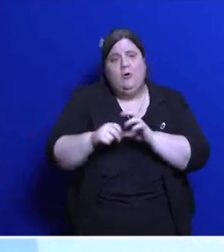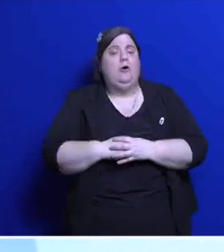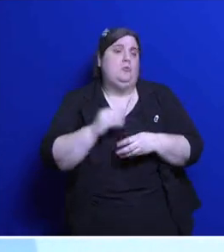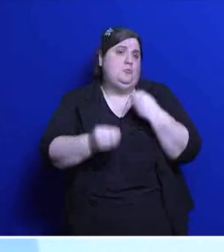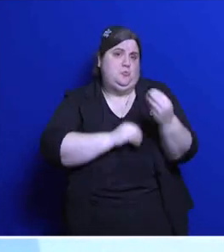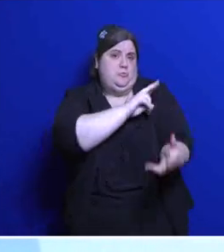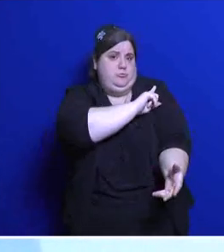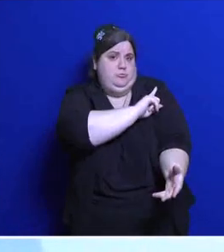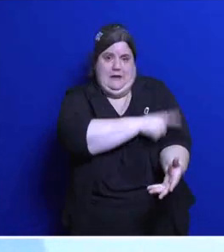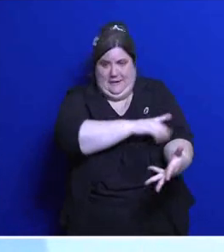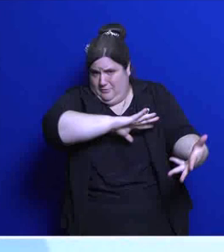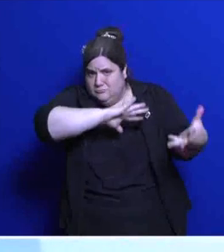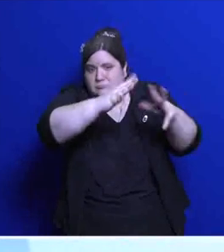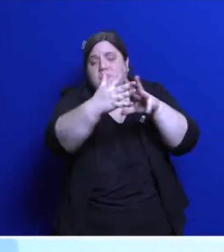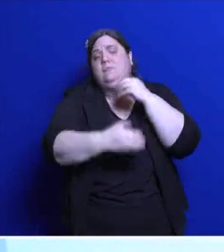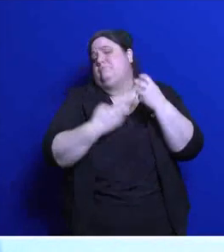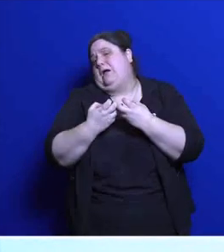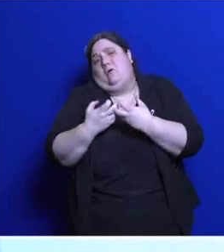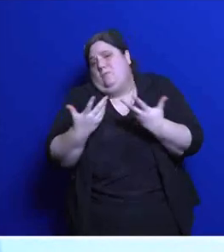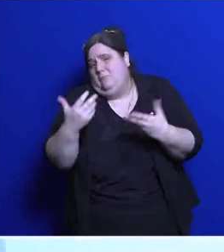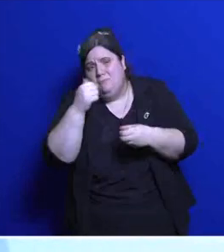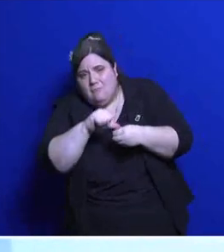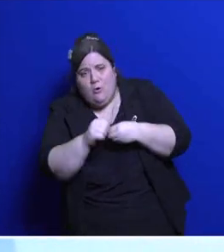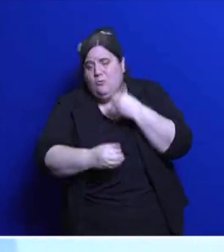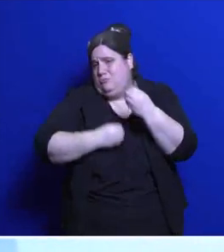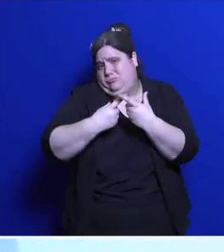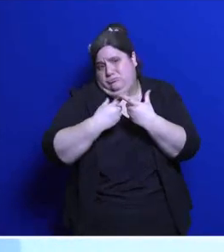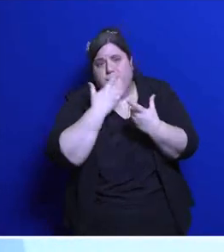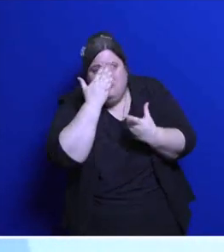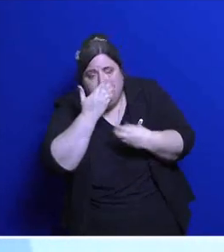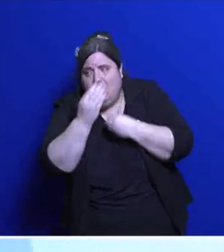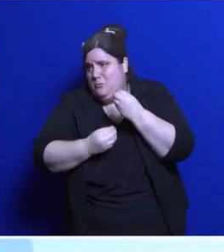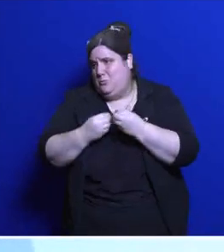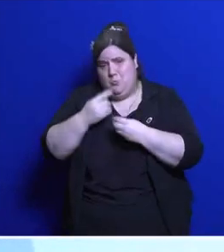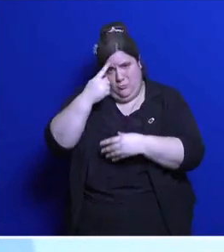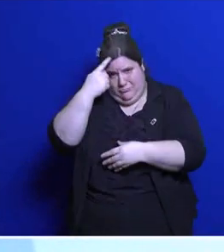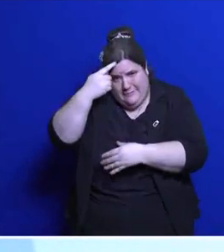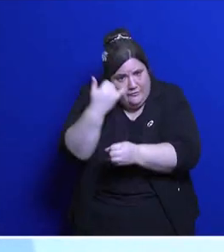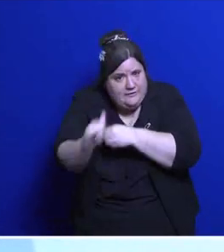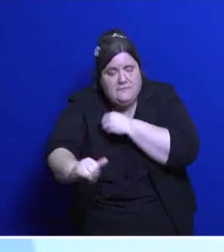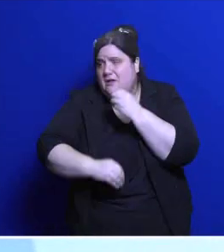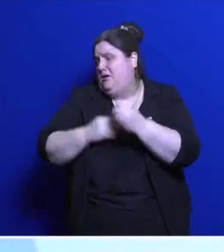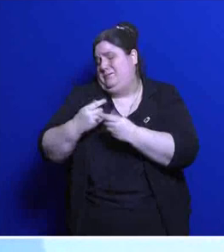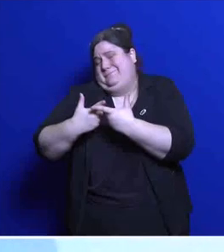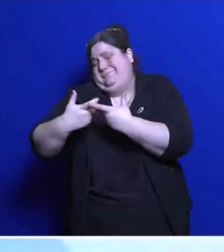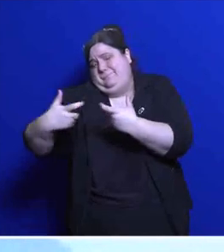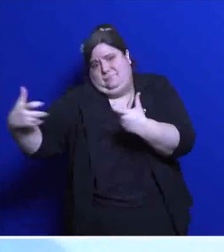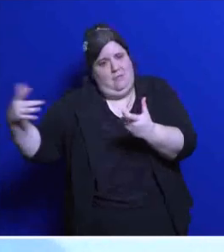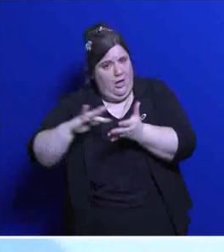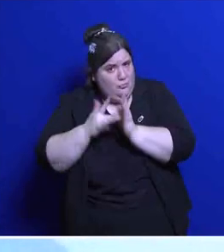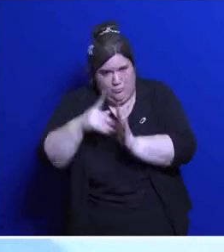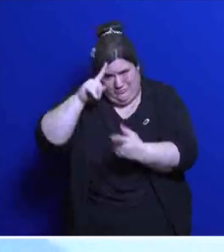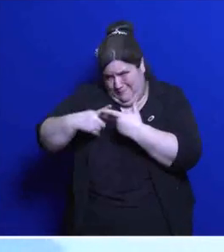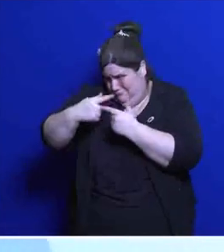énergétique, évidemment, hydrocarbures, intelligence artificielle, et j'en passe. Tous les secteurs sont représentés dans nos coopérations entre les 6 pays du GCC et la